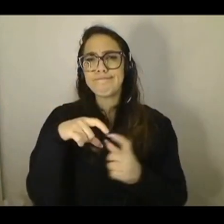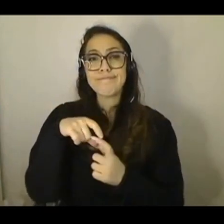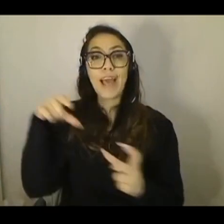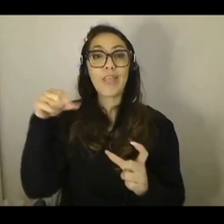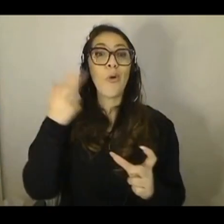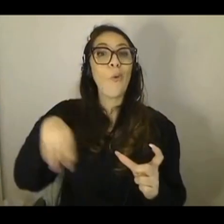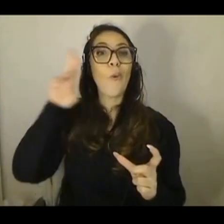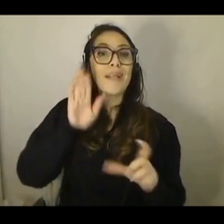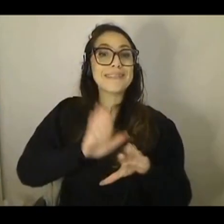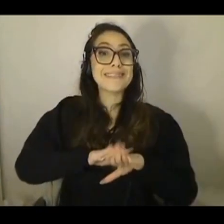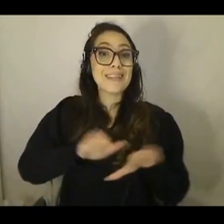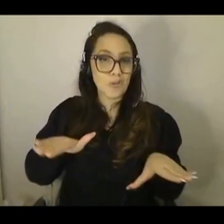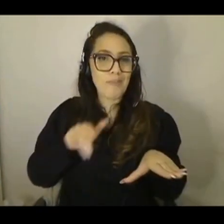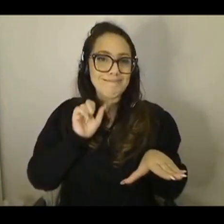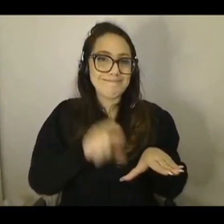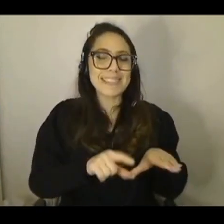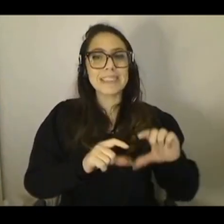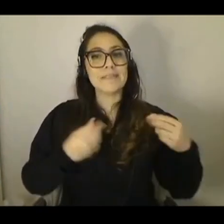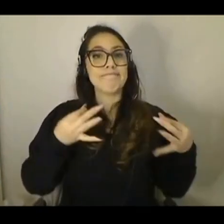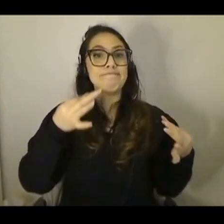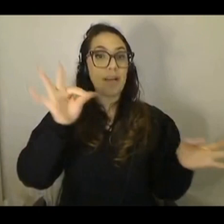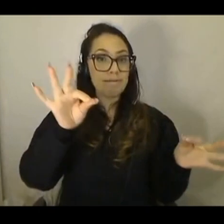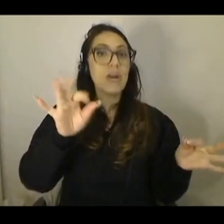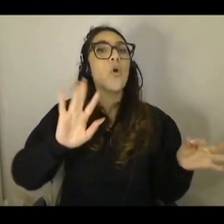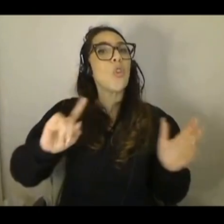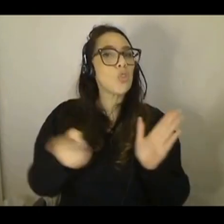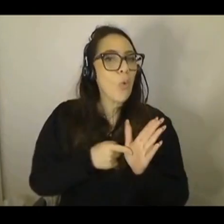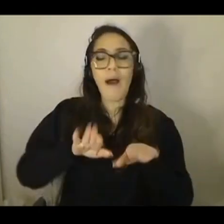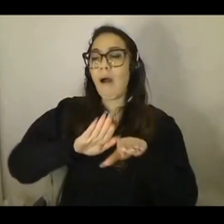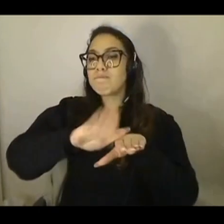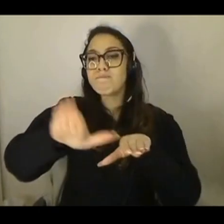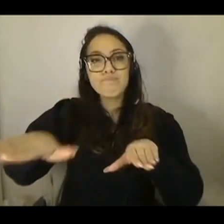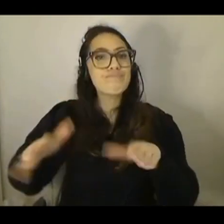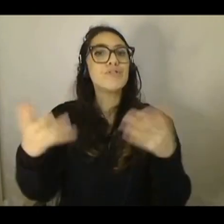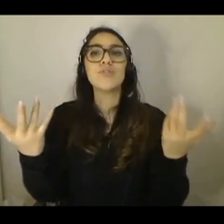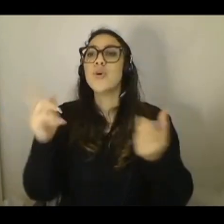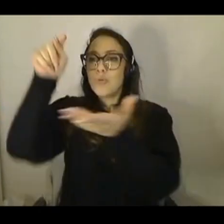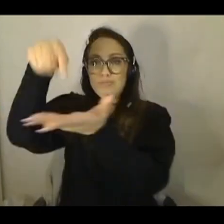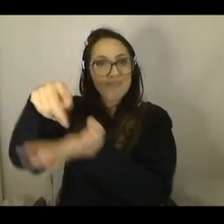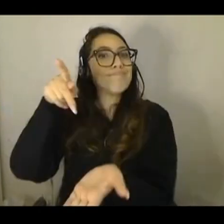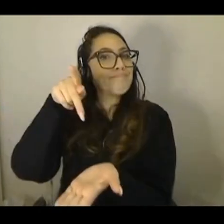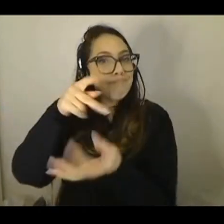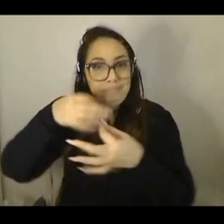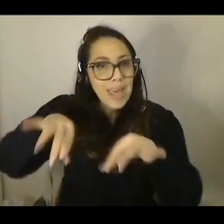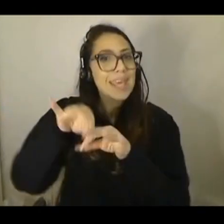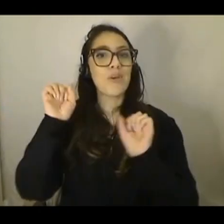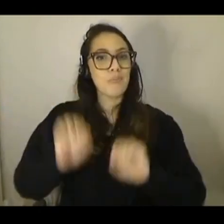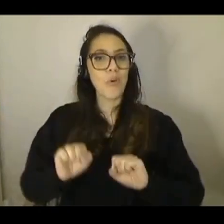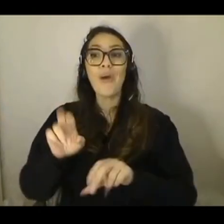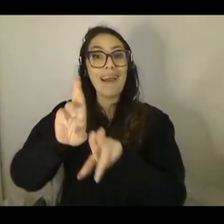du stationnement. Lorsque vous aviez le droit d'aller vous stationner dans un autre pays et de bénéficier des places